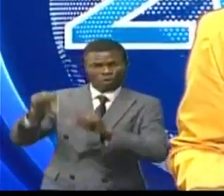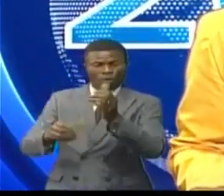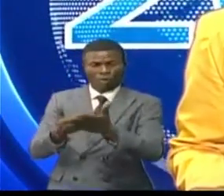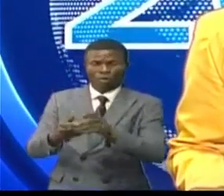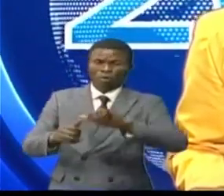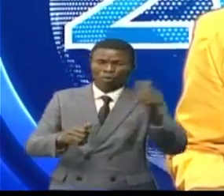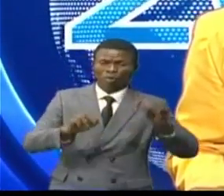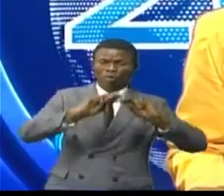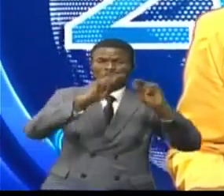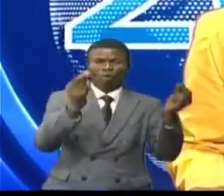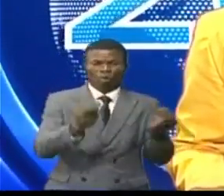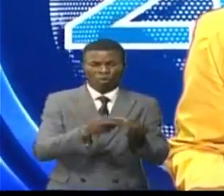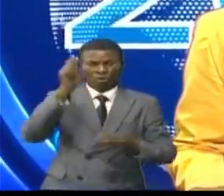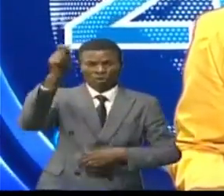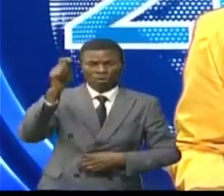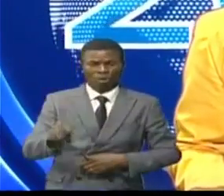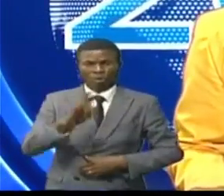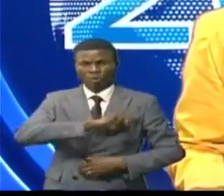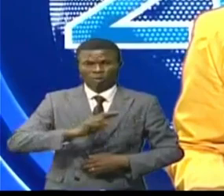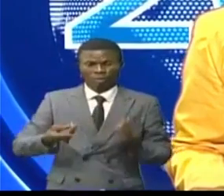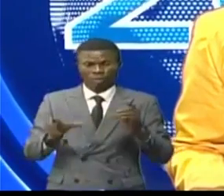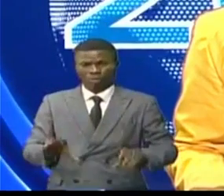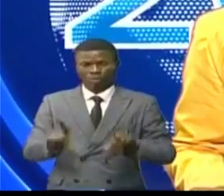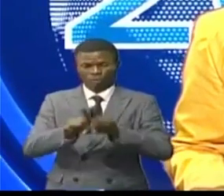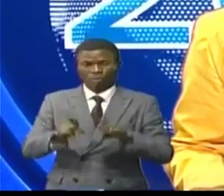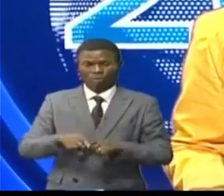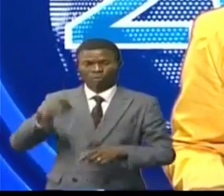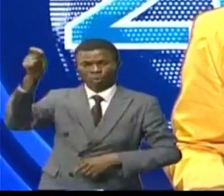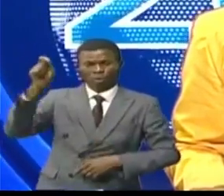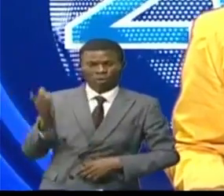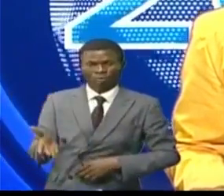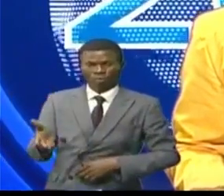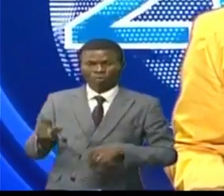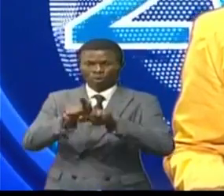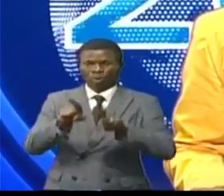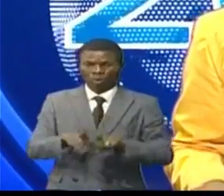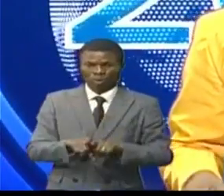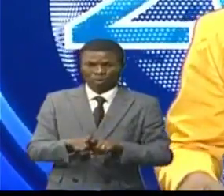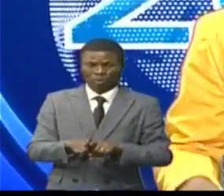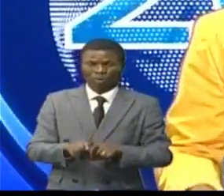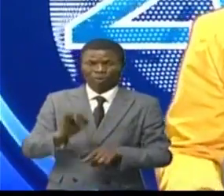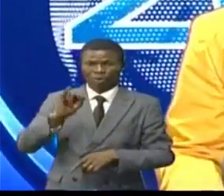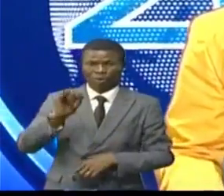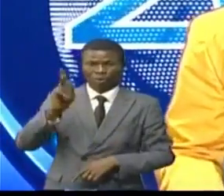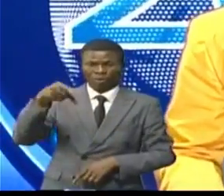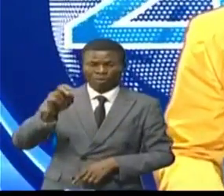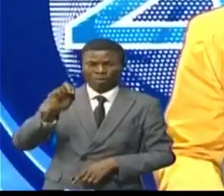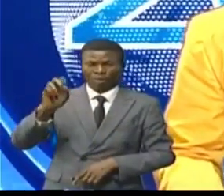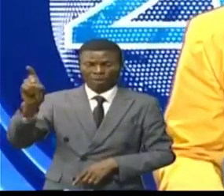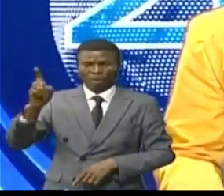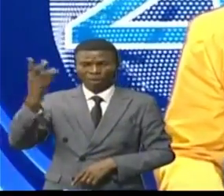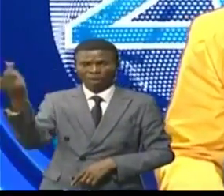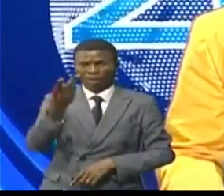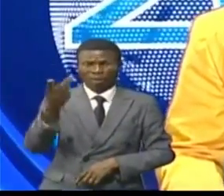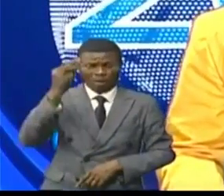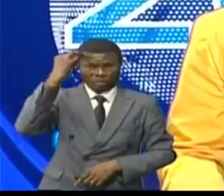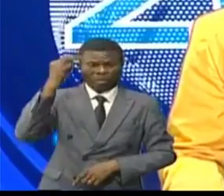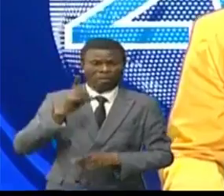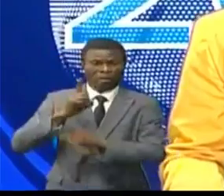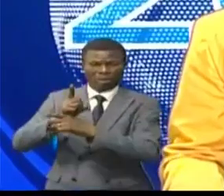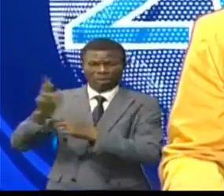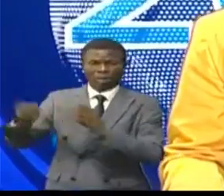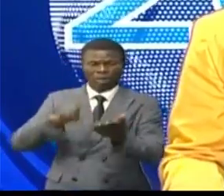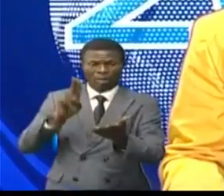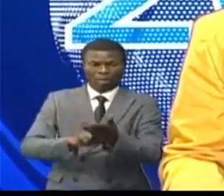autres groupes armés de la RDC par les FRDC et les UPDF. Les deux ministres de la Défense ont